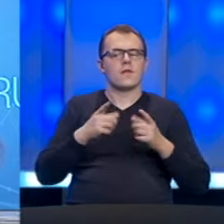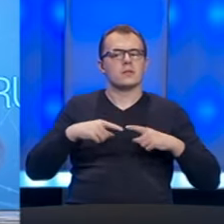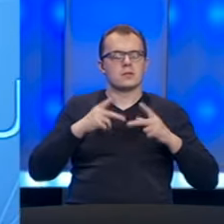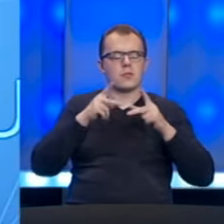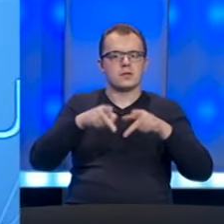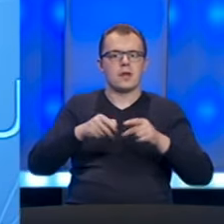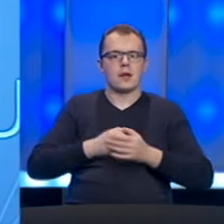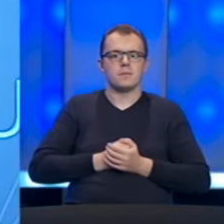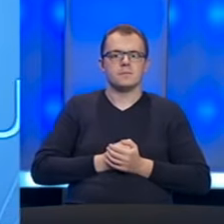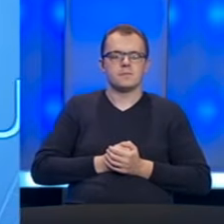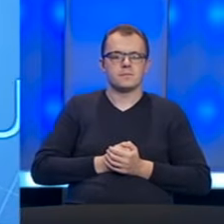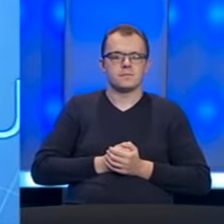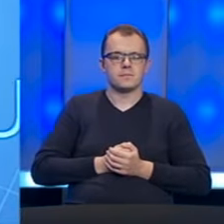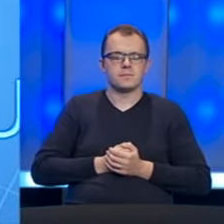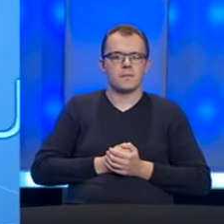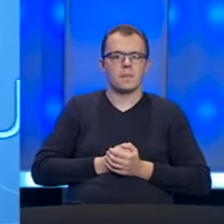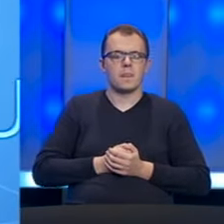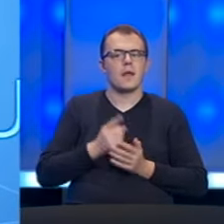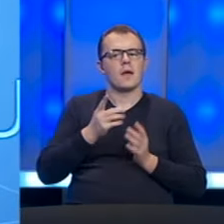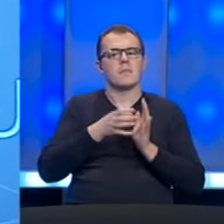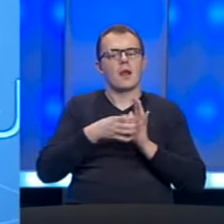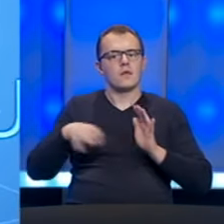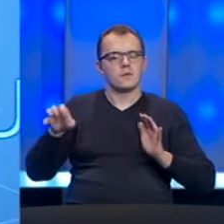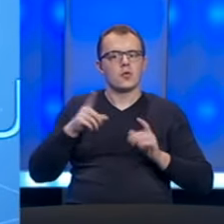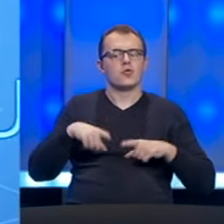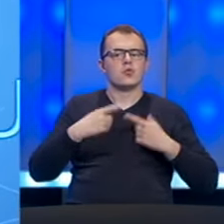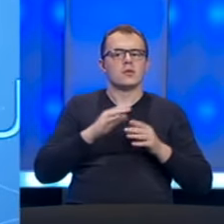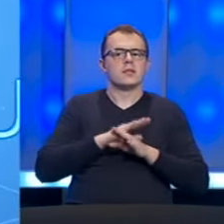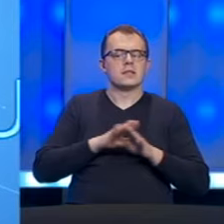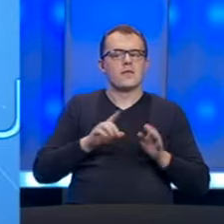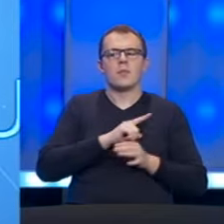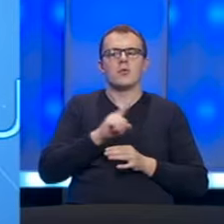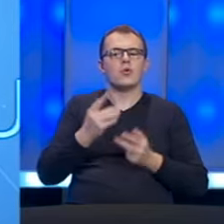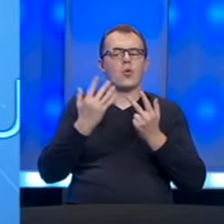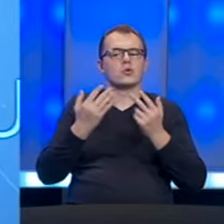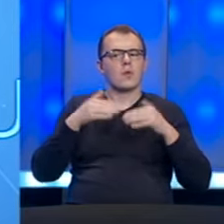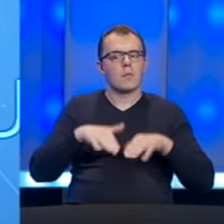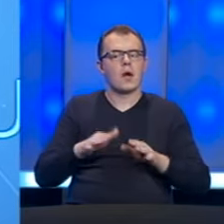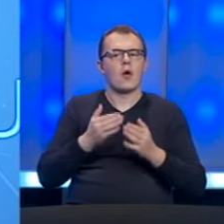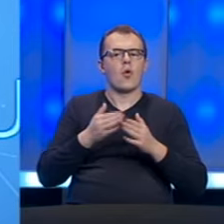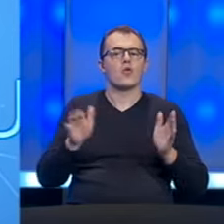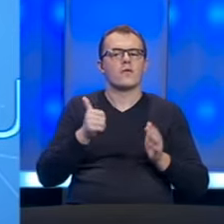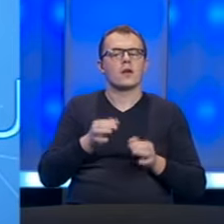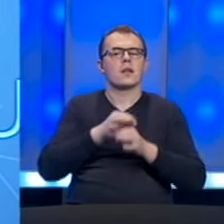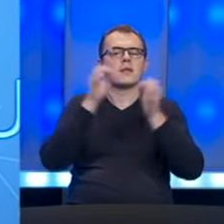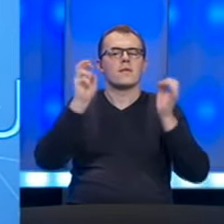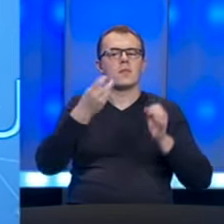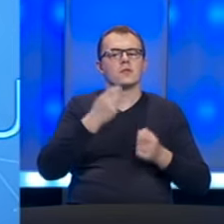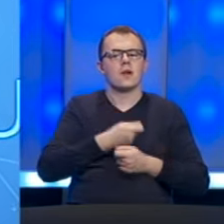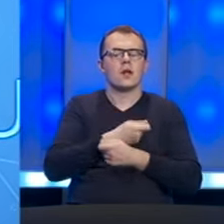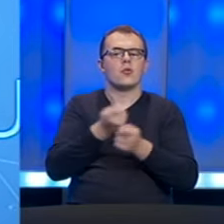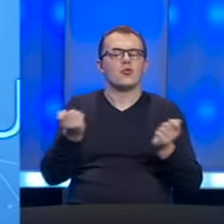Mostara. Mi nastavljamo dalje sa sadržajima u jutru za sve. Do 8. maja otvoren je javni poziv za dodjelu